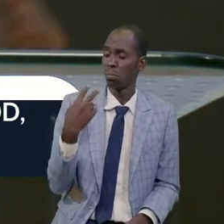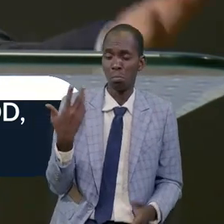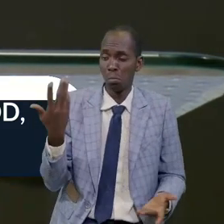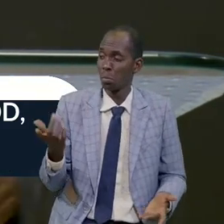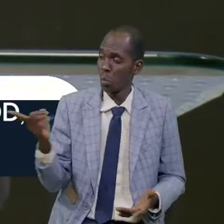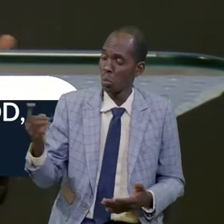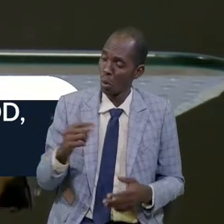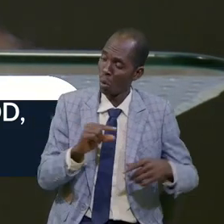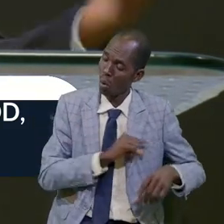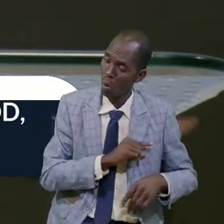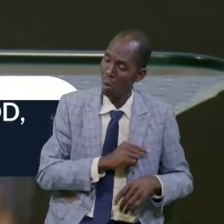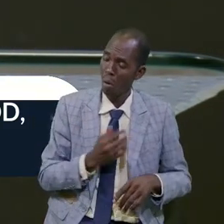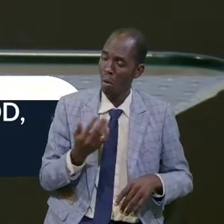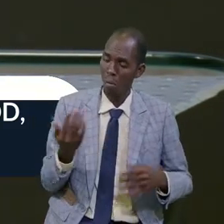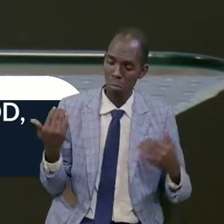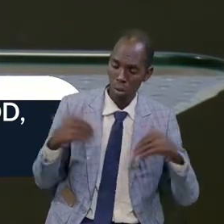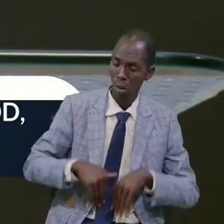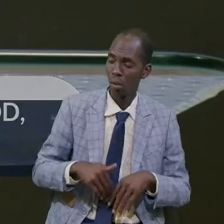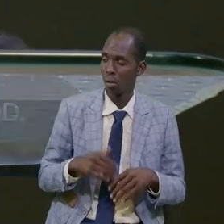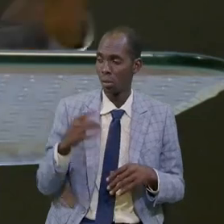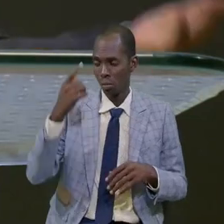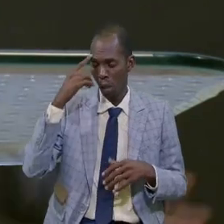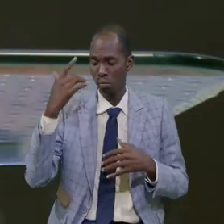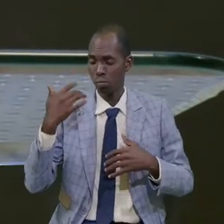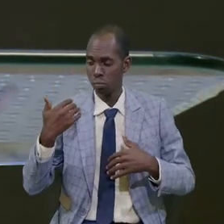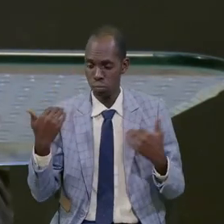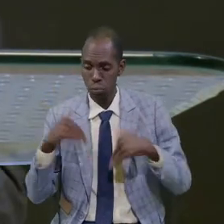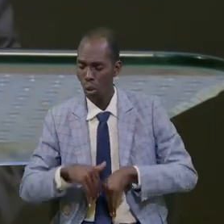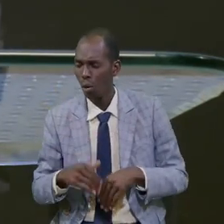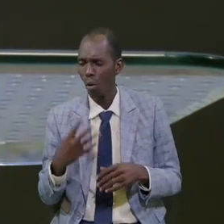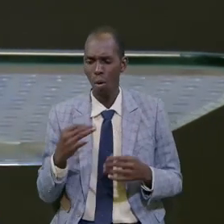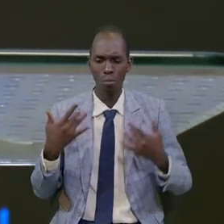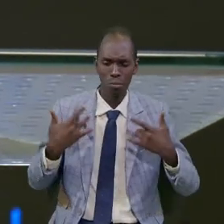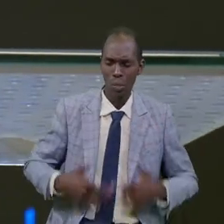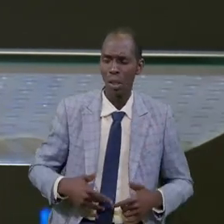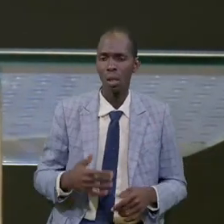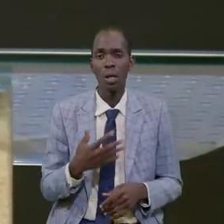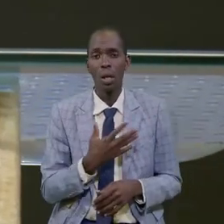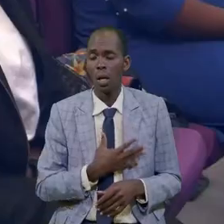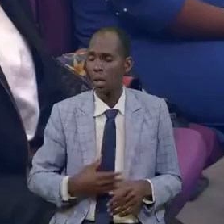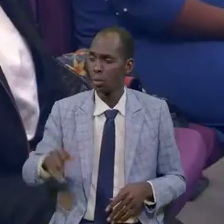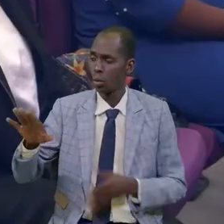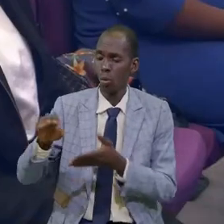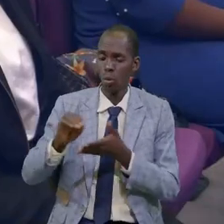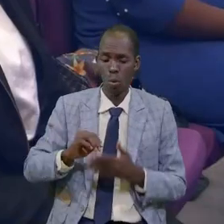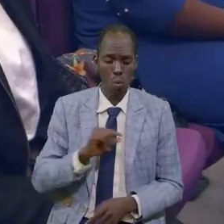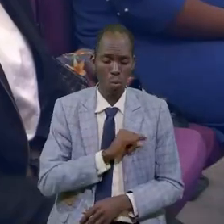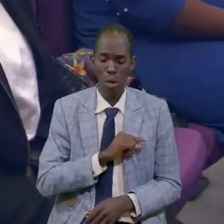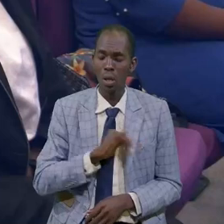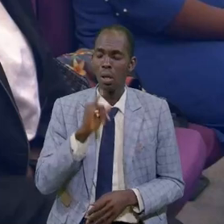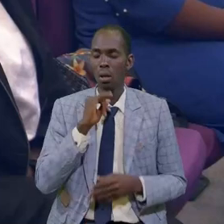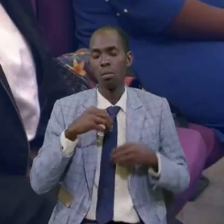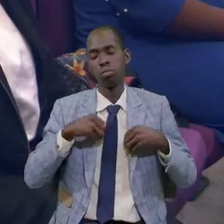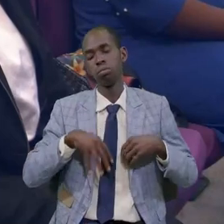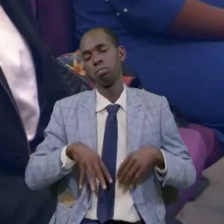la conscience des autres est affectée. Et ils sont distraits. La conscience des autres est opprimée, est